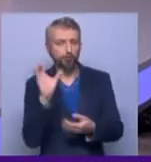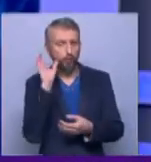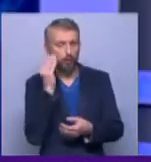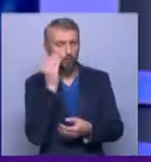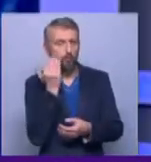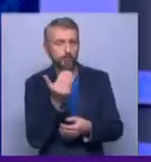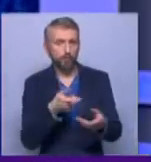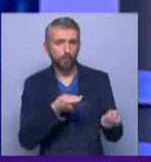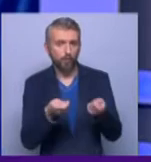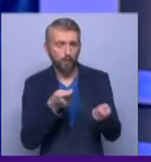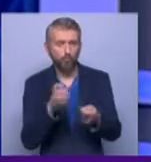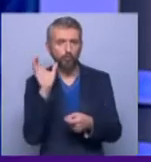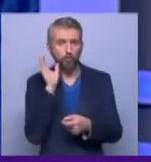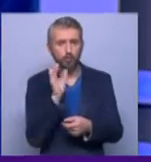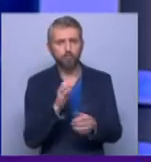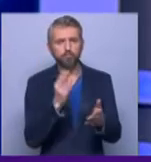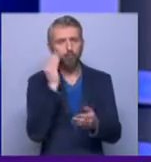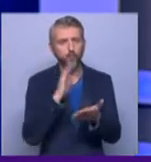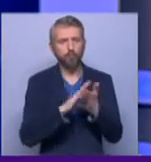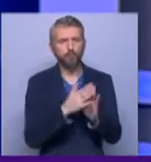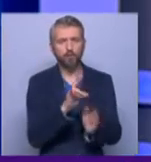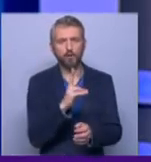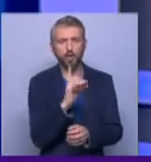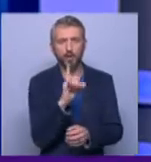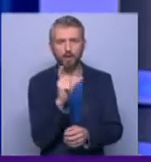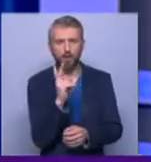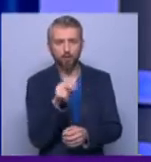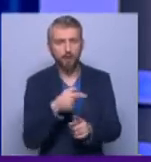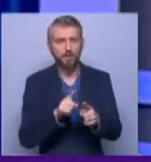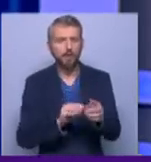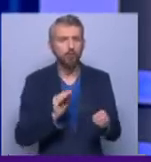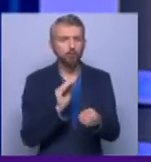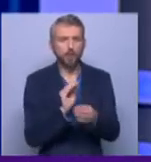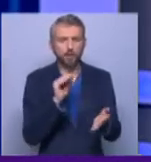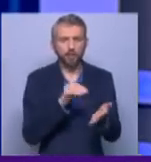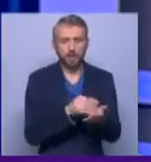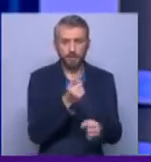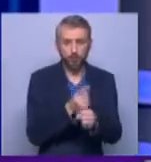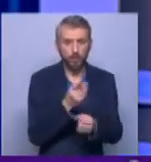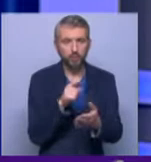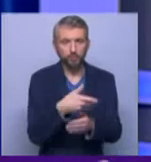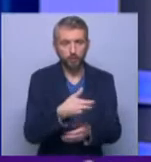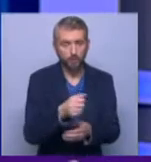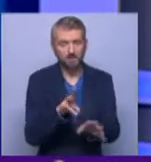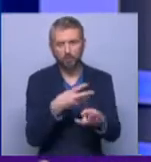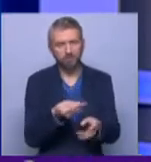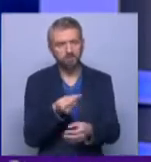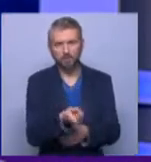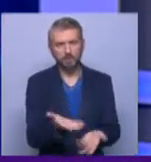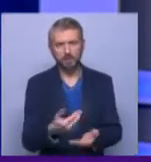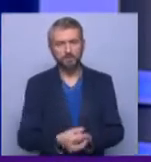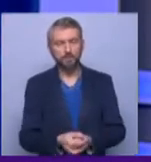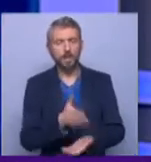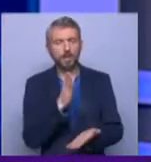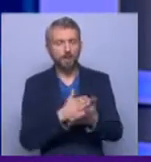позицію уряду і слухати позицію НКРКП, ці донарахування заборонені. Якщо споживач їх отримує, йому просто їх не потрібно платити.